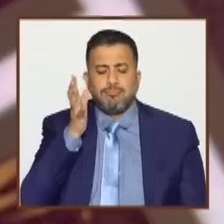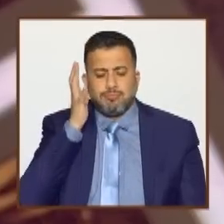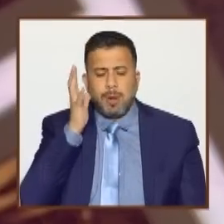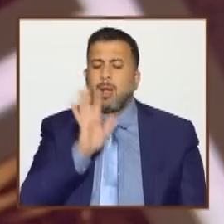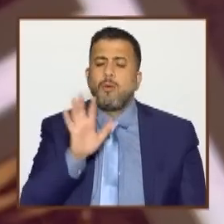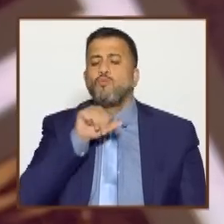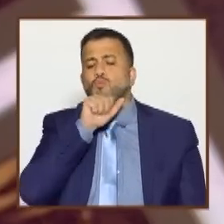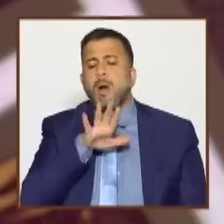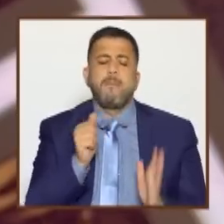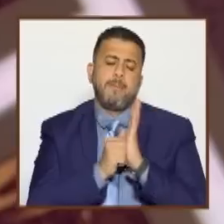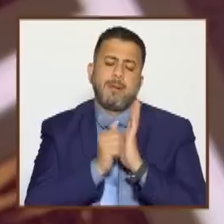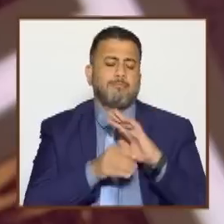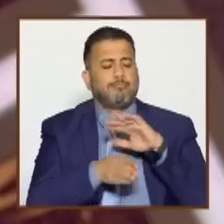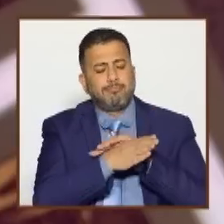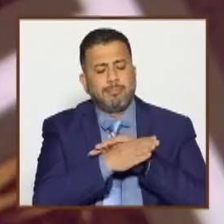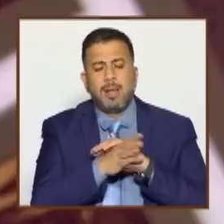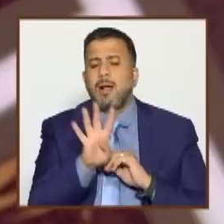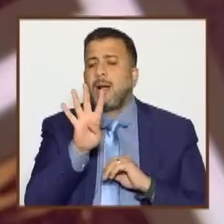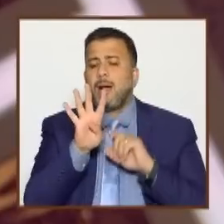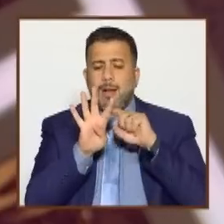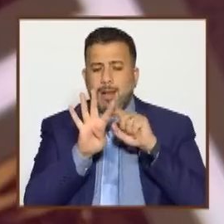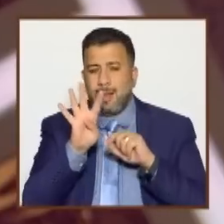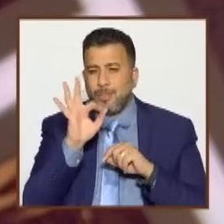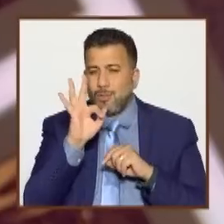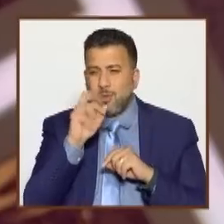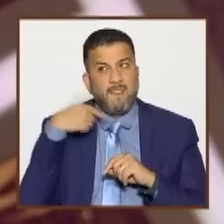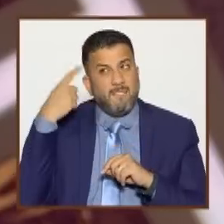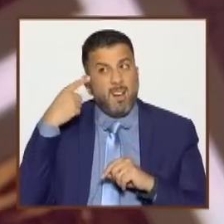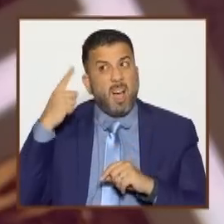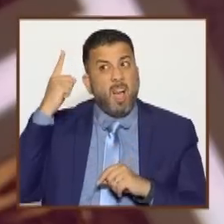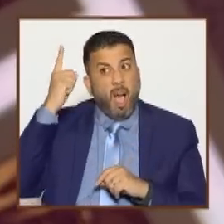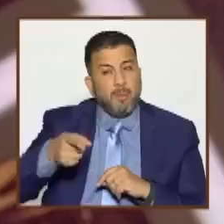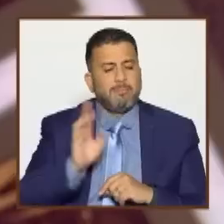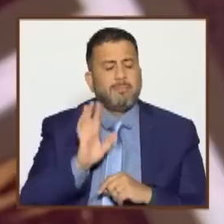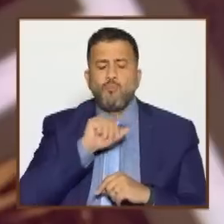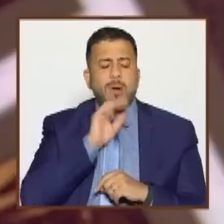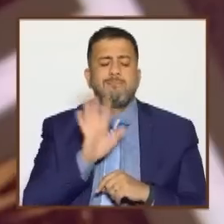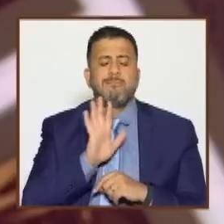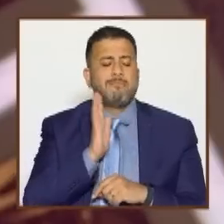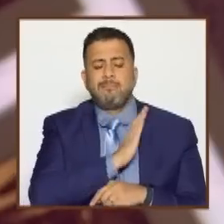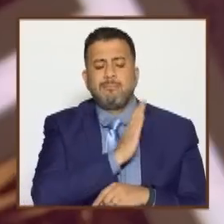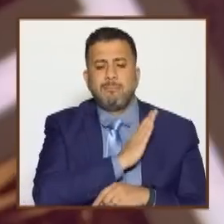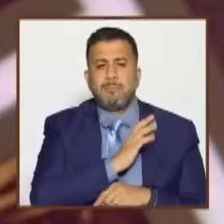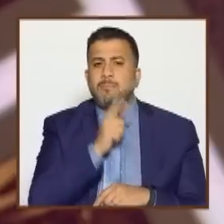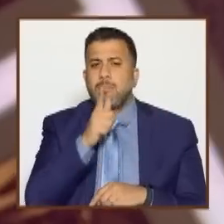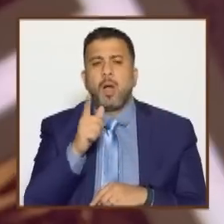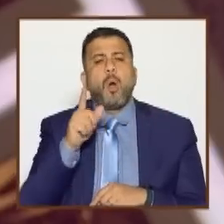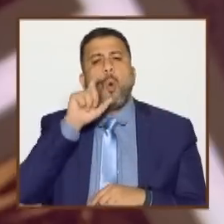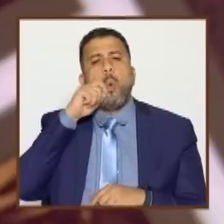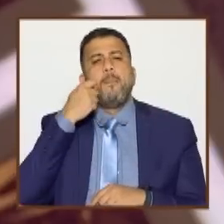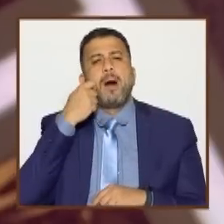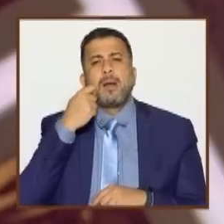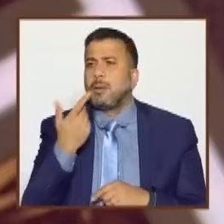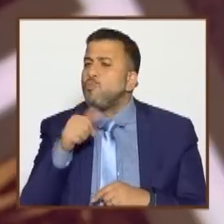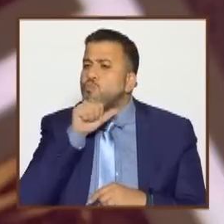دخل بيته في الليلة الرابعة خشية أن تفرض على الناس، وقام الصحابة لا سيما الخليفة الراشد عمر بن